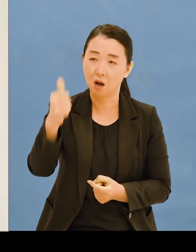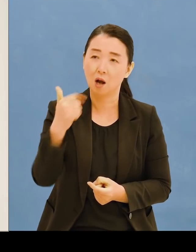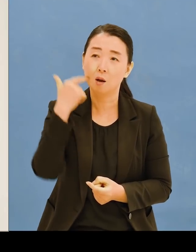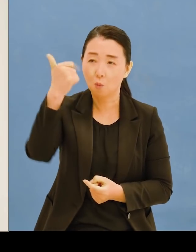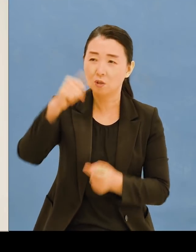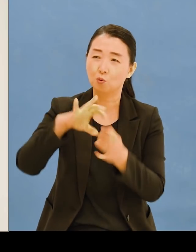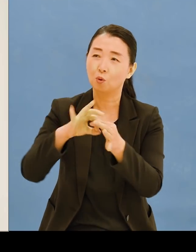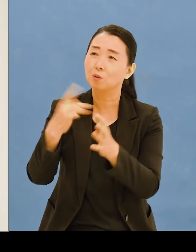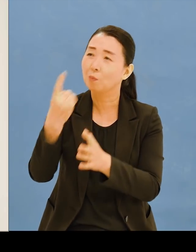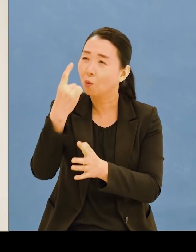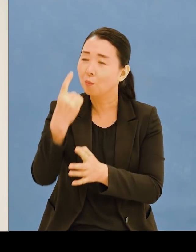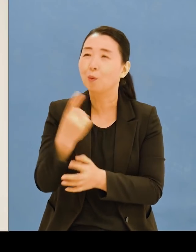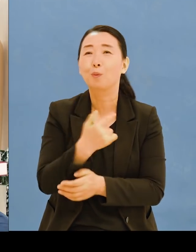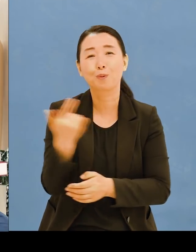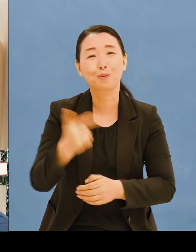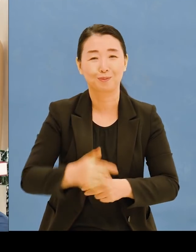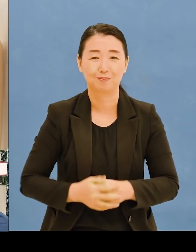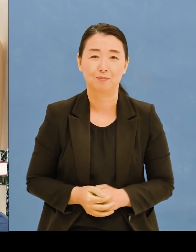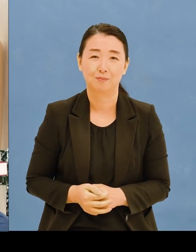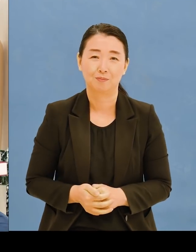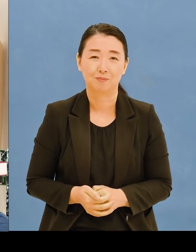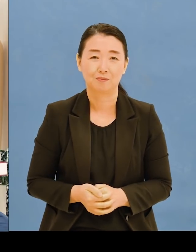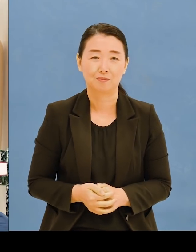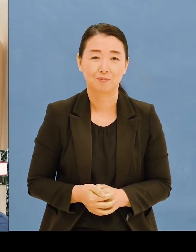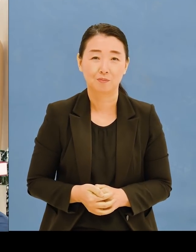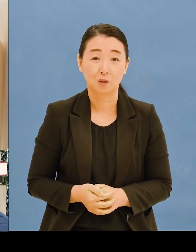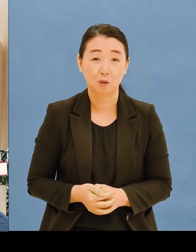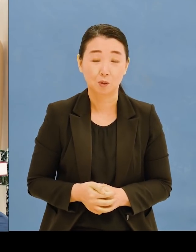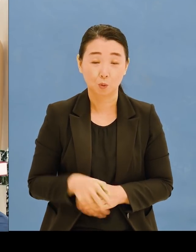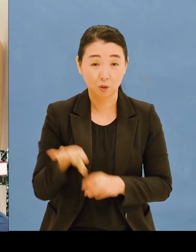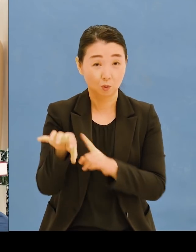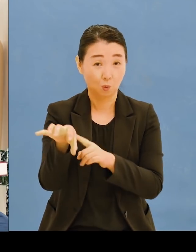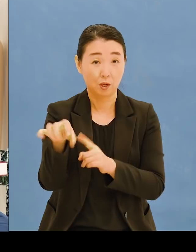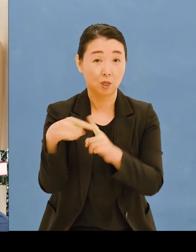많이 배우게 됐어요. 그러면서 이제 그곳에서